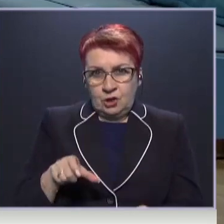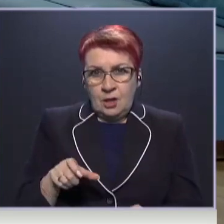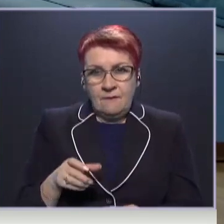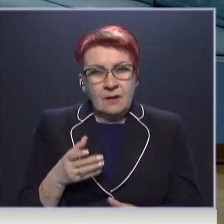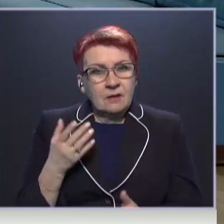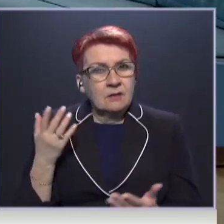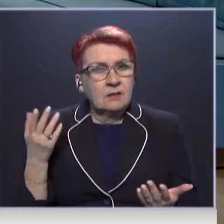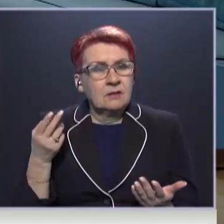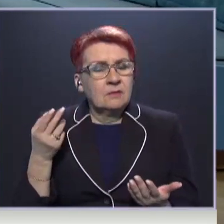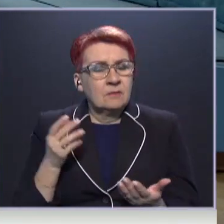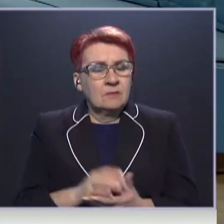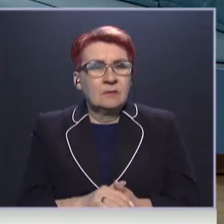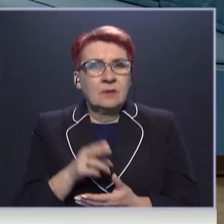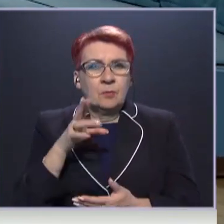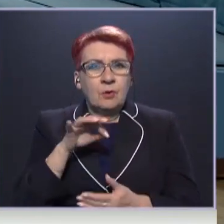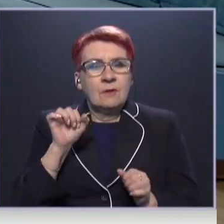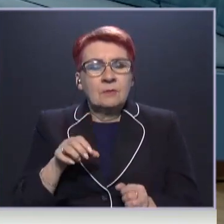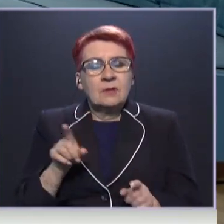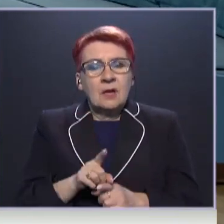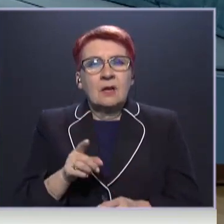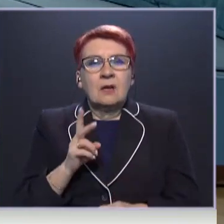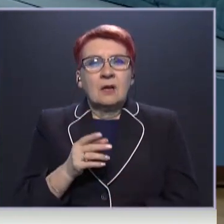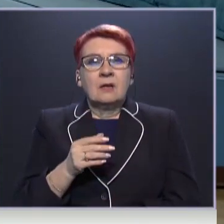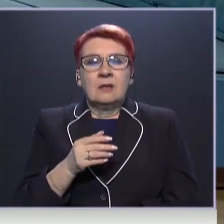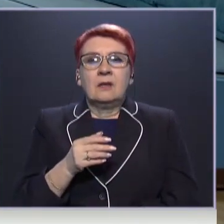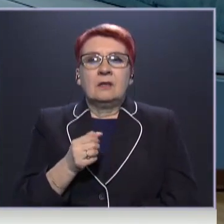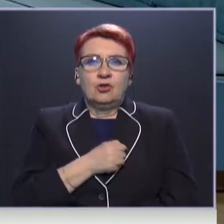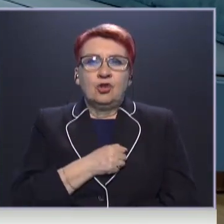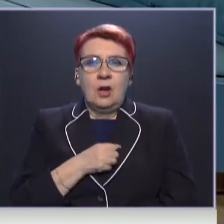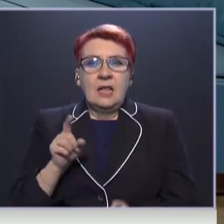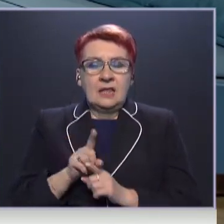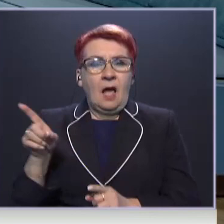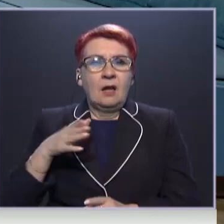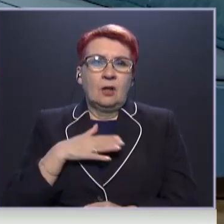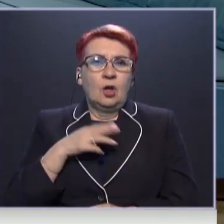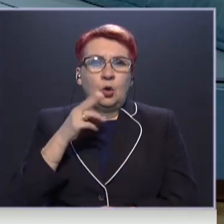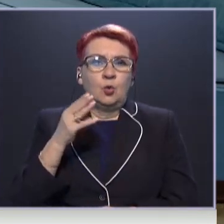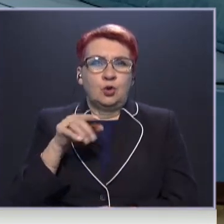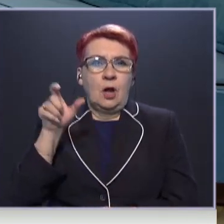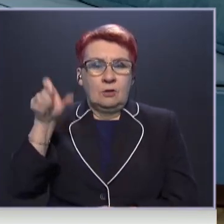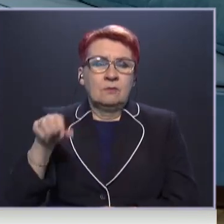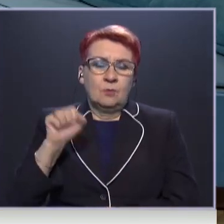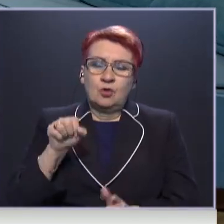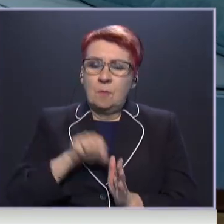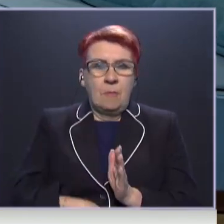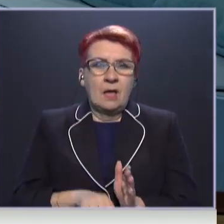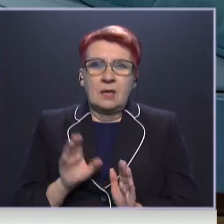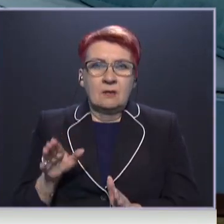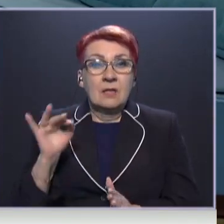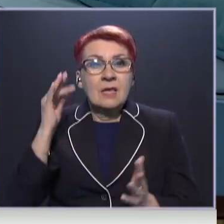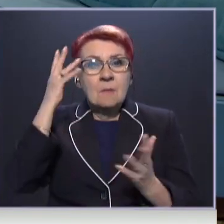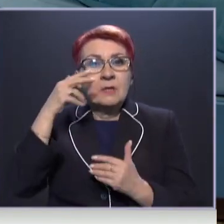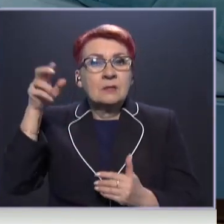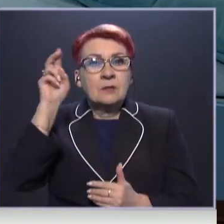да, потому что, ну, так, к сожалению, душа погибнет навсегда. И поэтому здесь, конечно, мысль Божия для